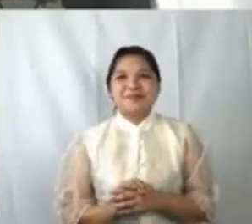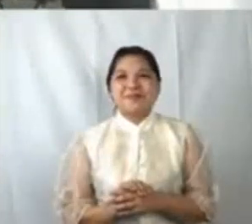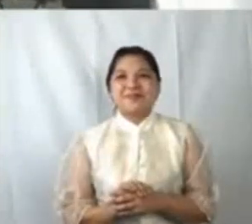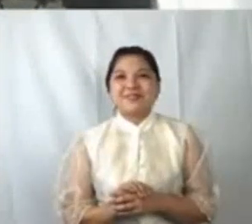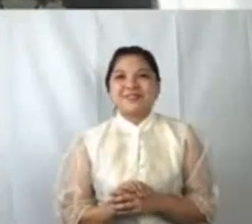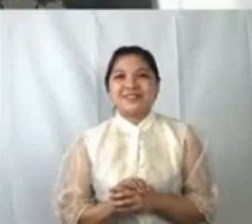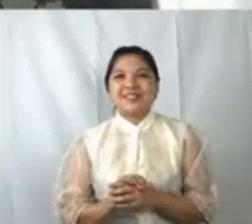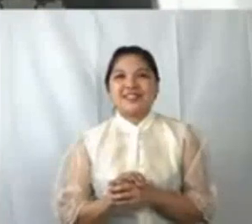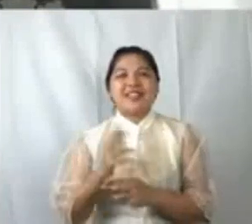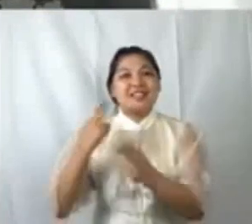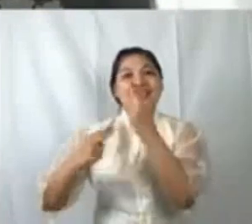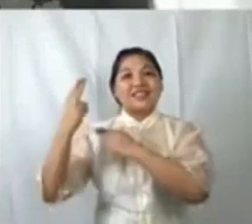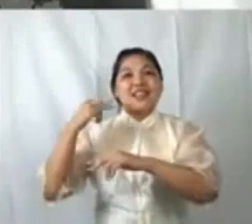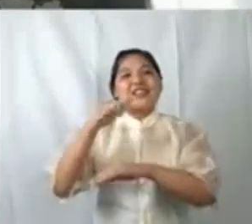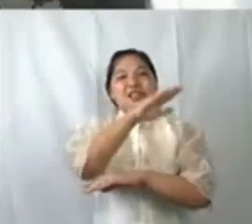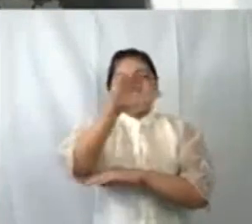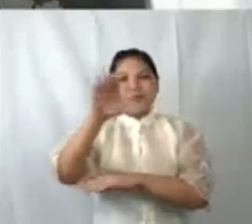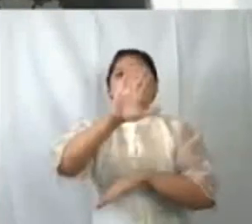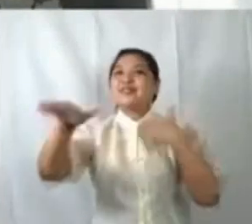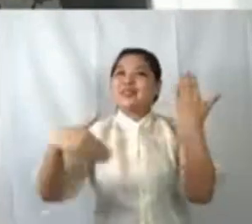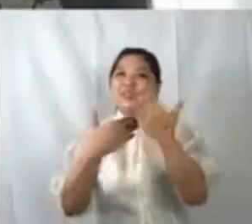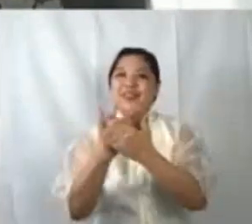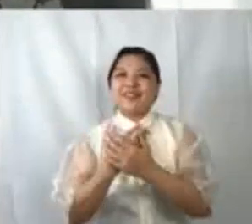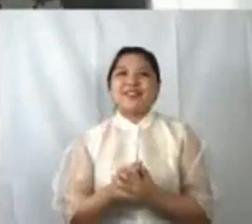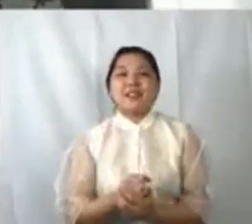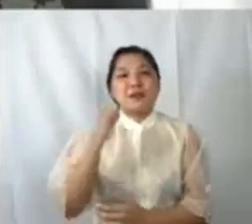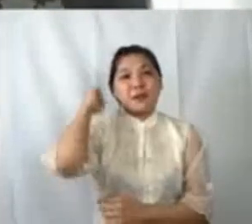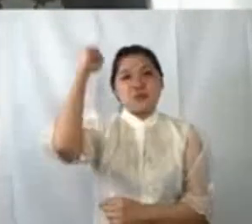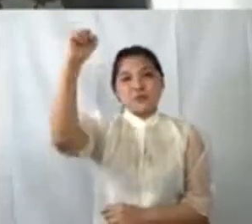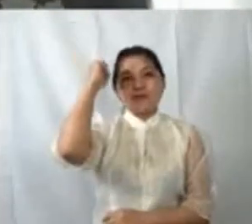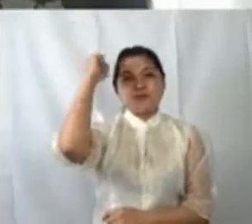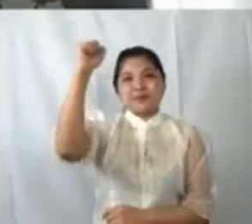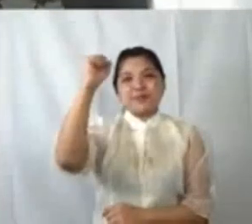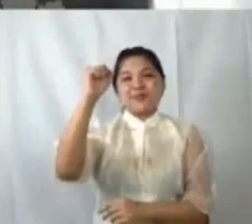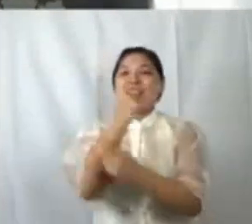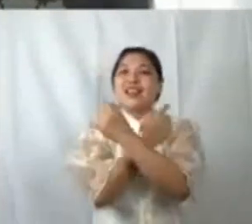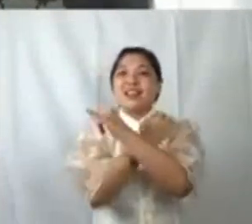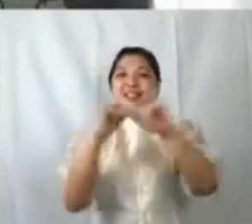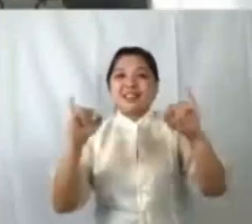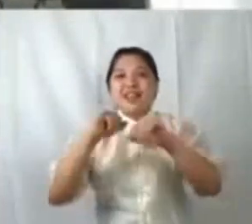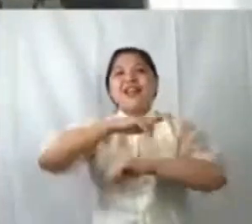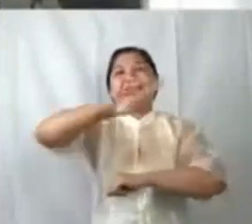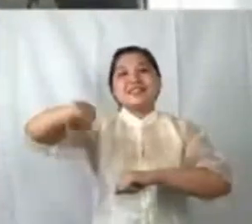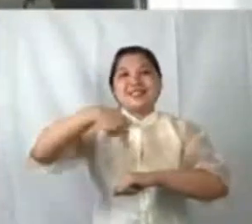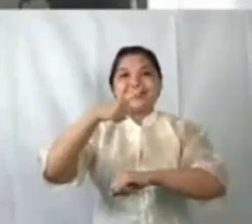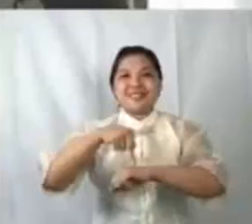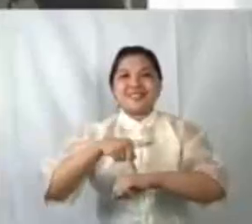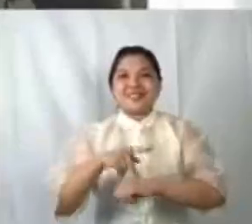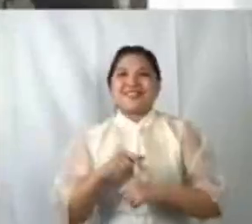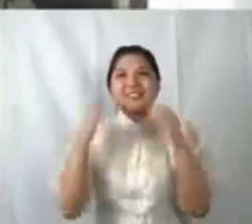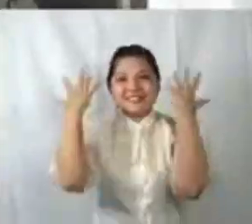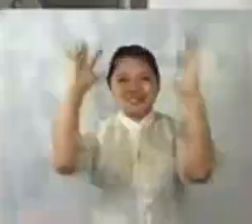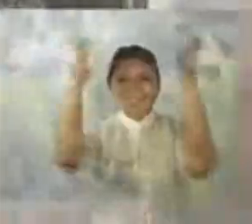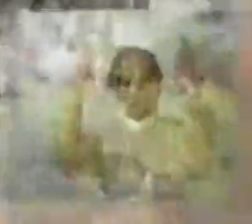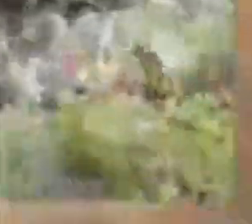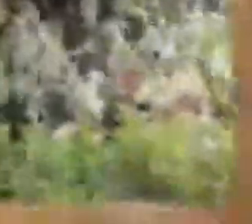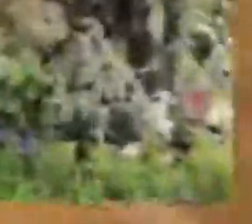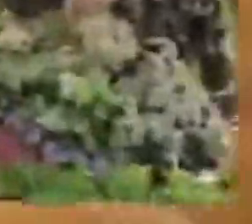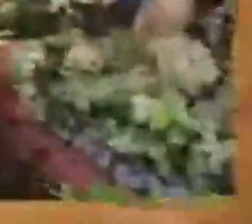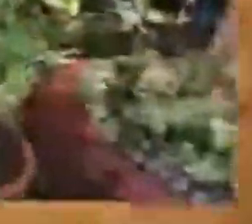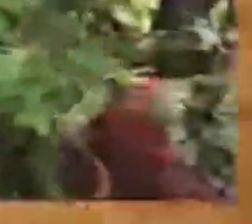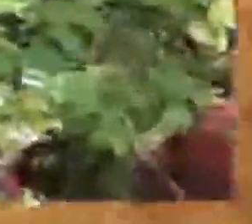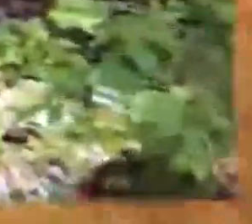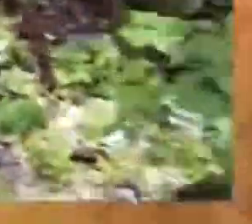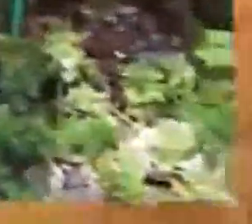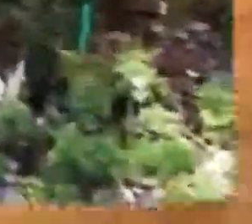ka-DepEd, makasaysayang gabi po sa inyong lahat. Mabuhay ang kalayaan ng Pilipinas!